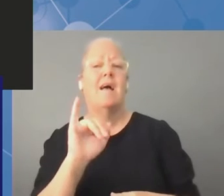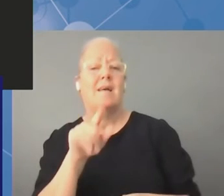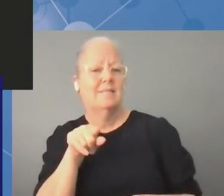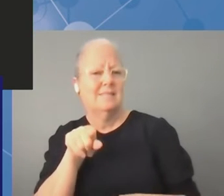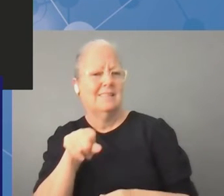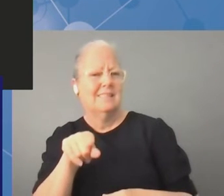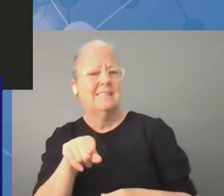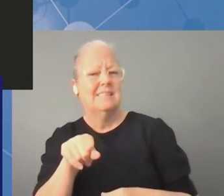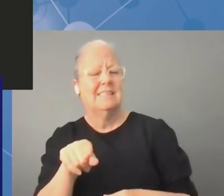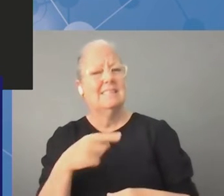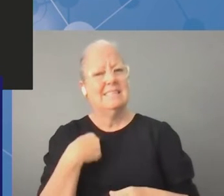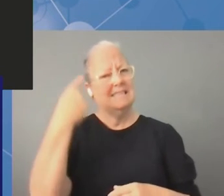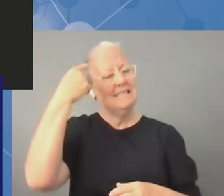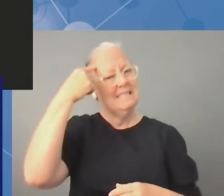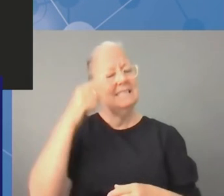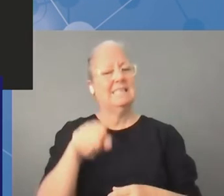форума IGF,